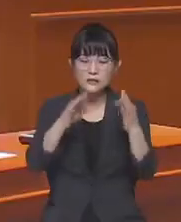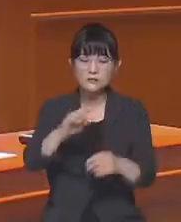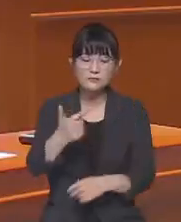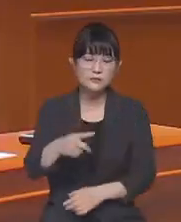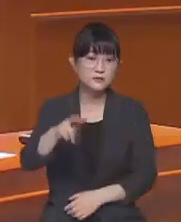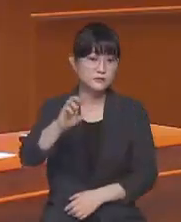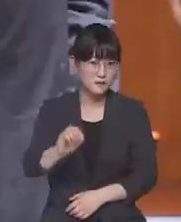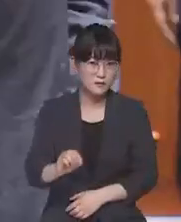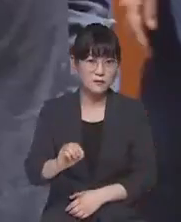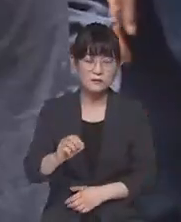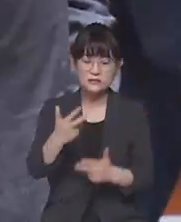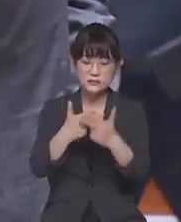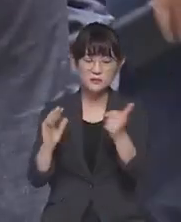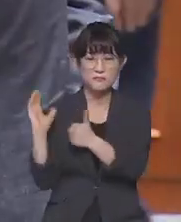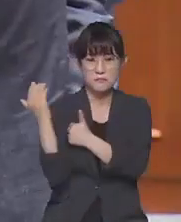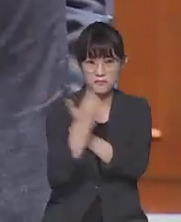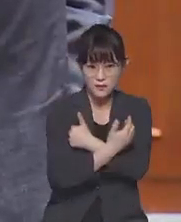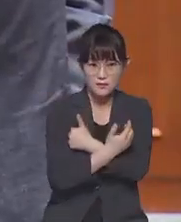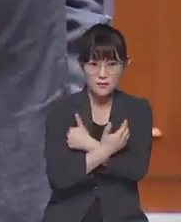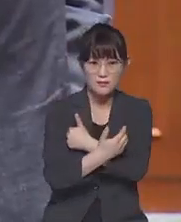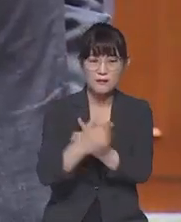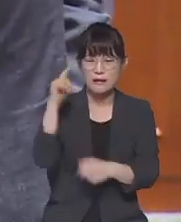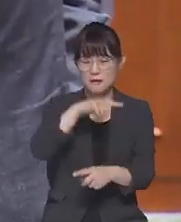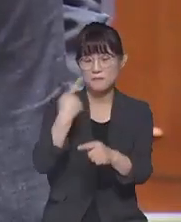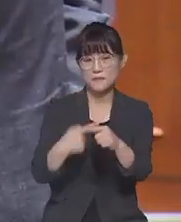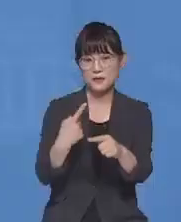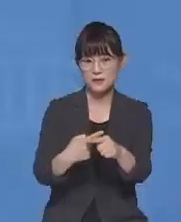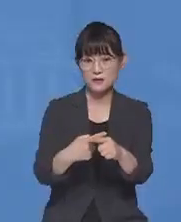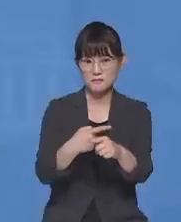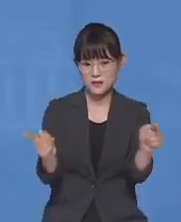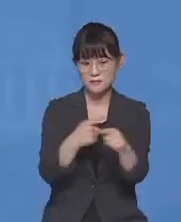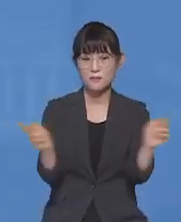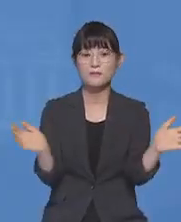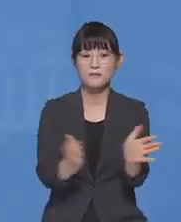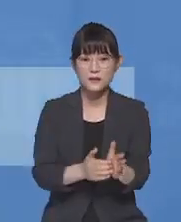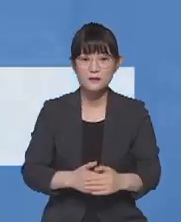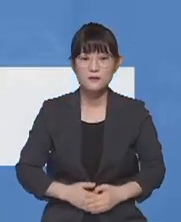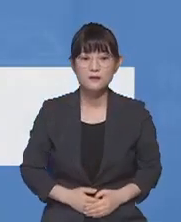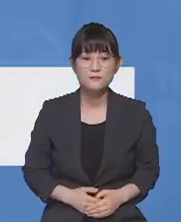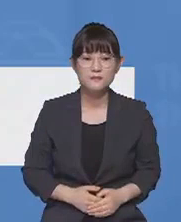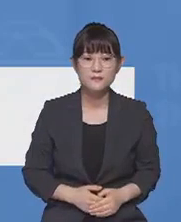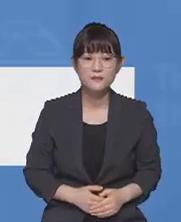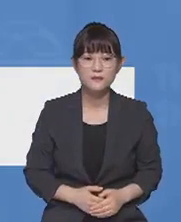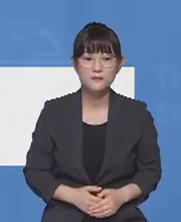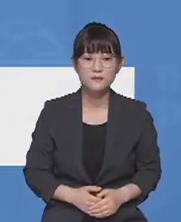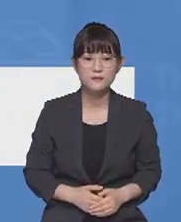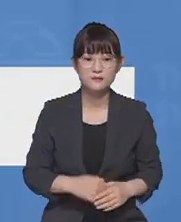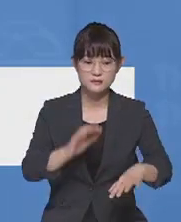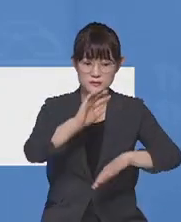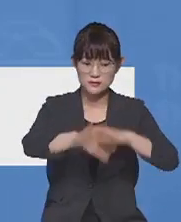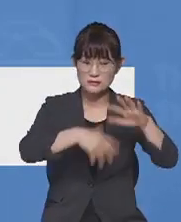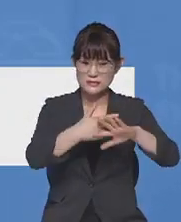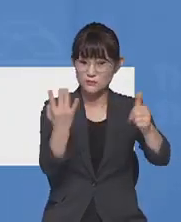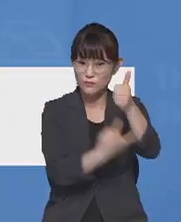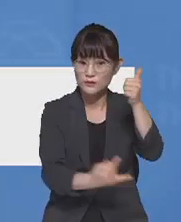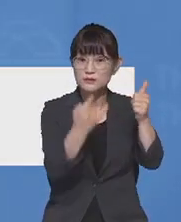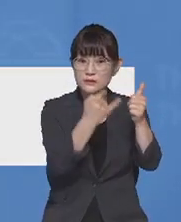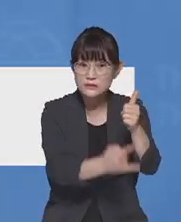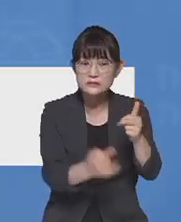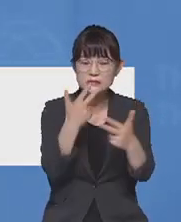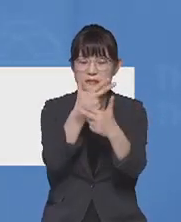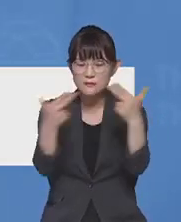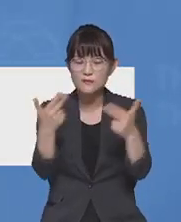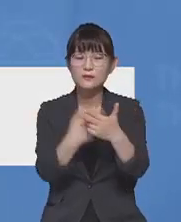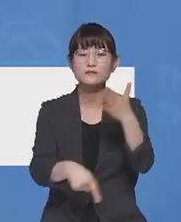이재명 방탄이라고 호평했습니다. 김은경 혁신위는 이재명에 의한 이재명을